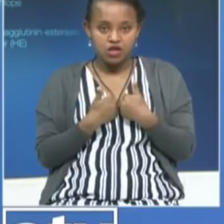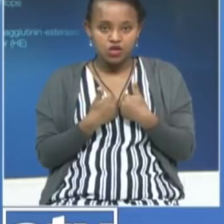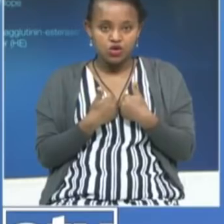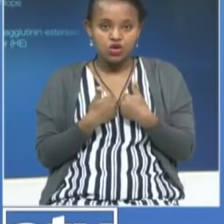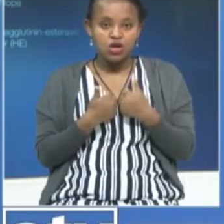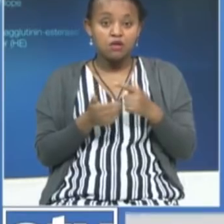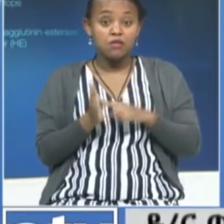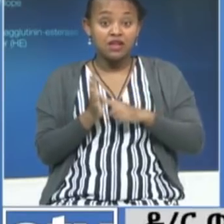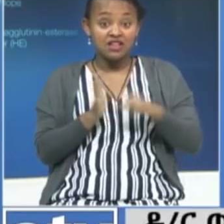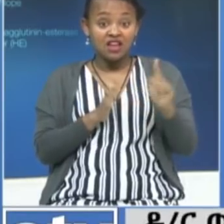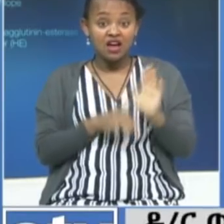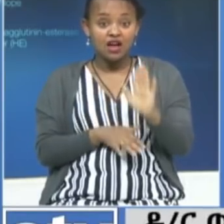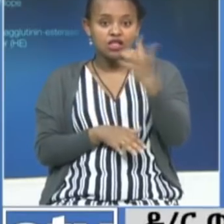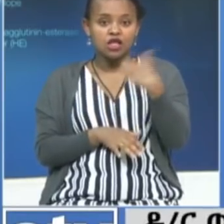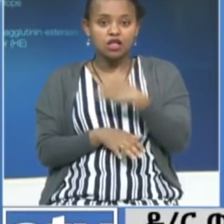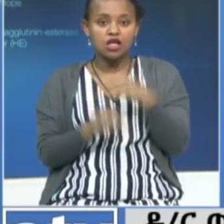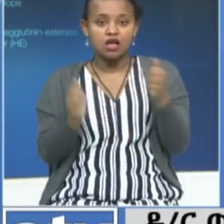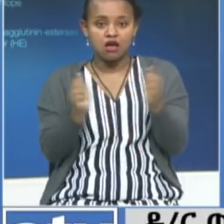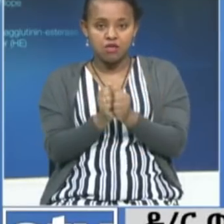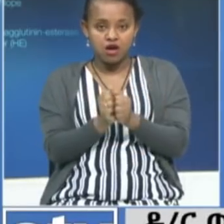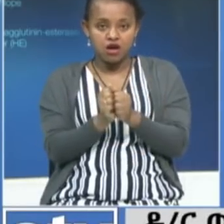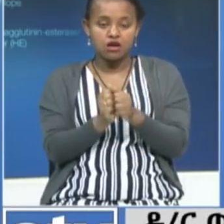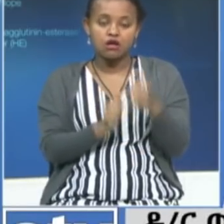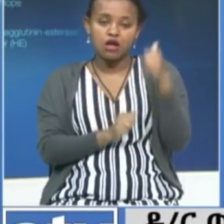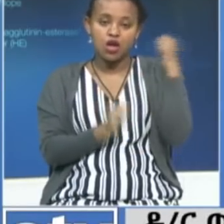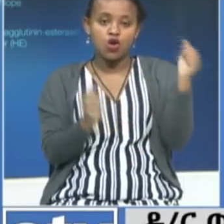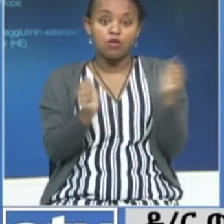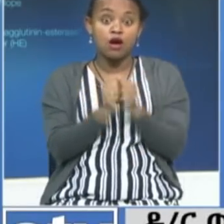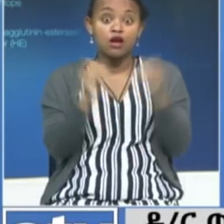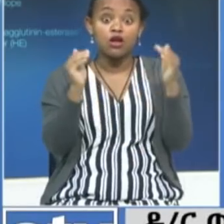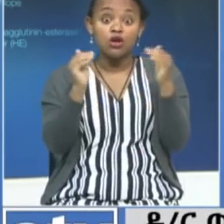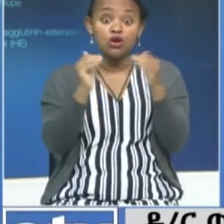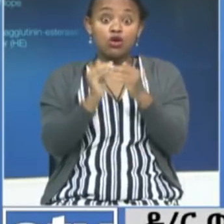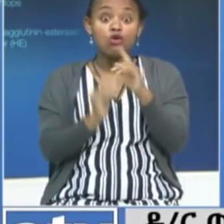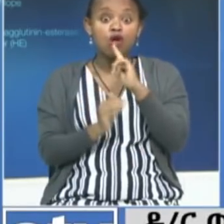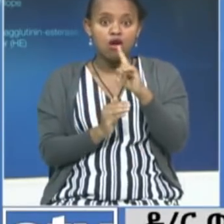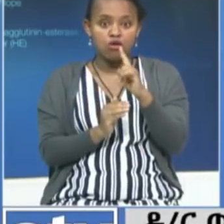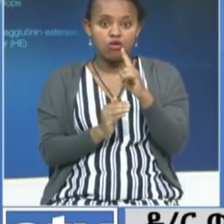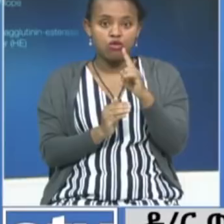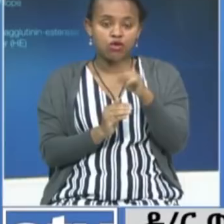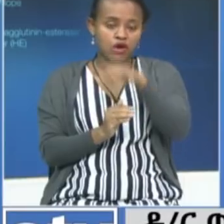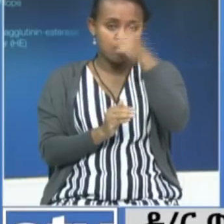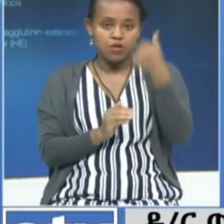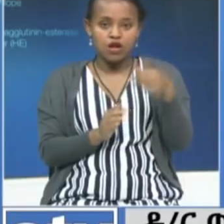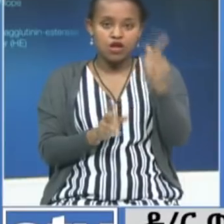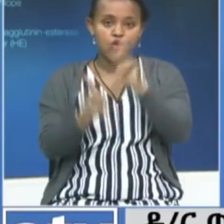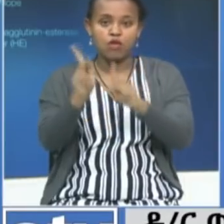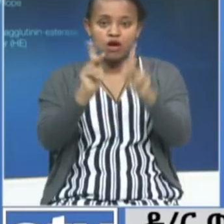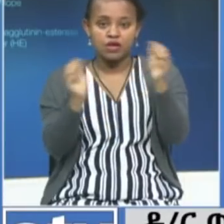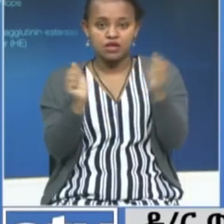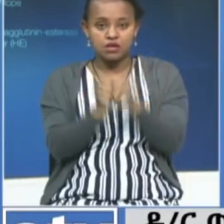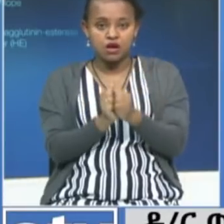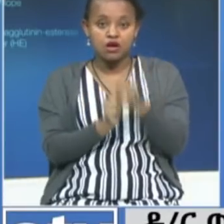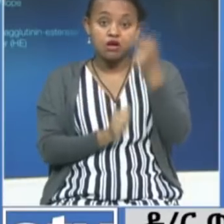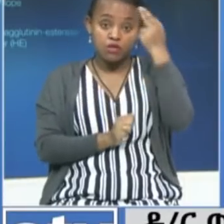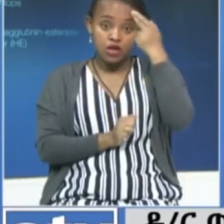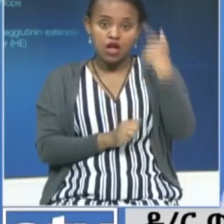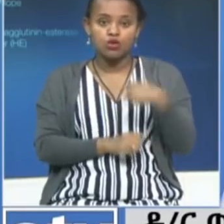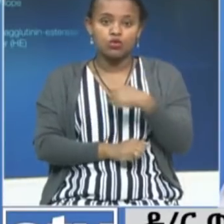በእርግጥ ተጋላጭነታቸው ከኛም ጋር ከሌላውም ጋር እኩል ነው ከማንኛውም ማህበረሰብ ጋር። ምክንያቱም